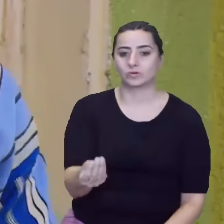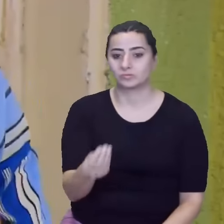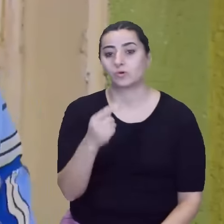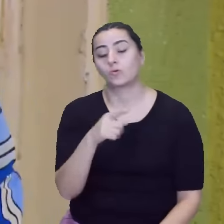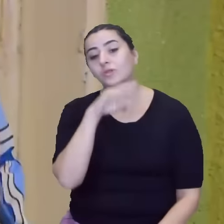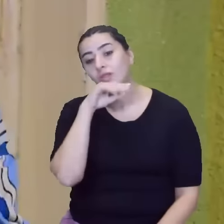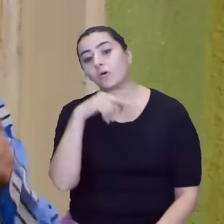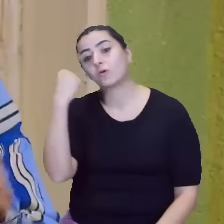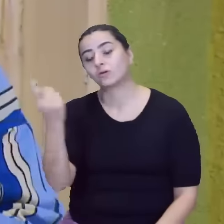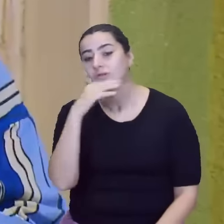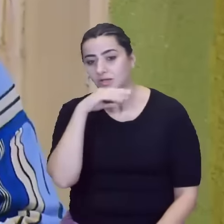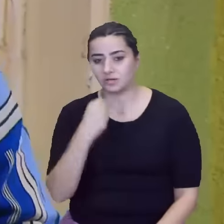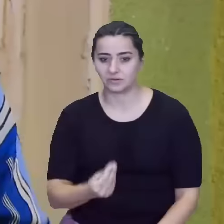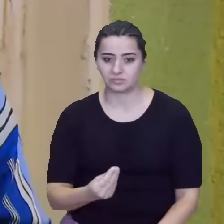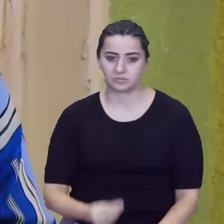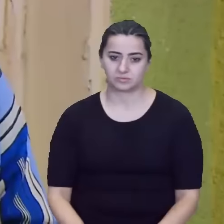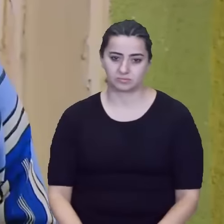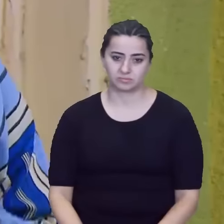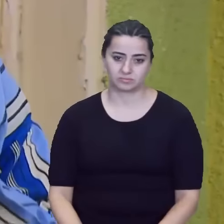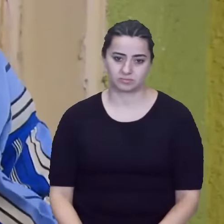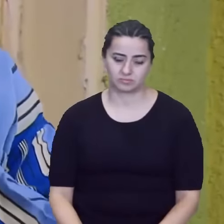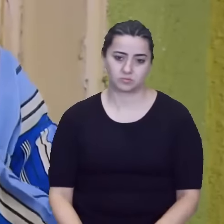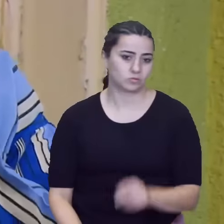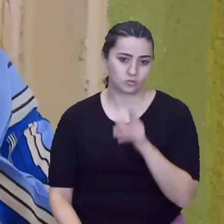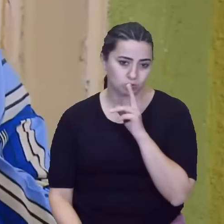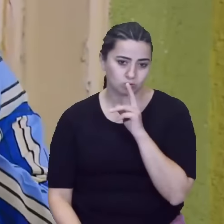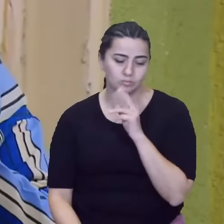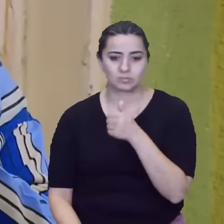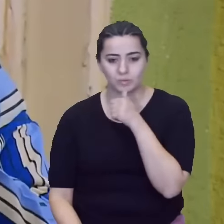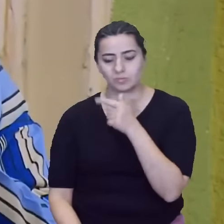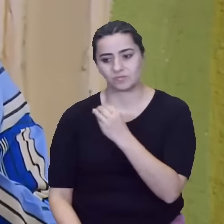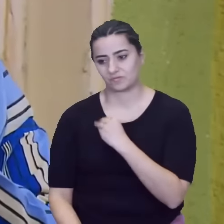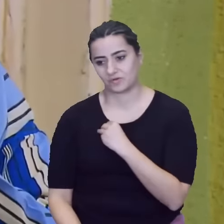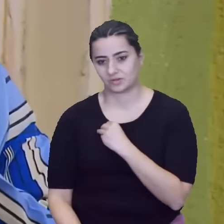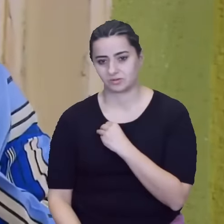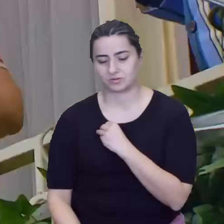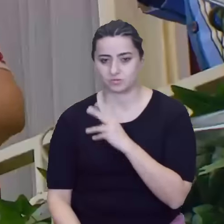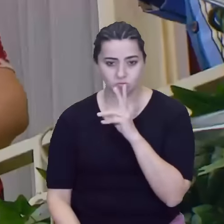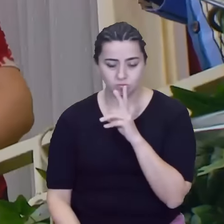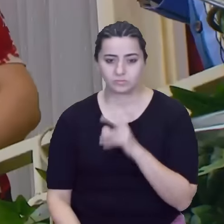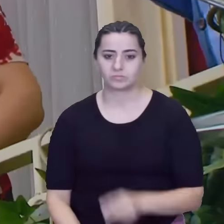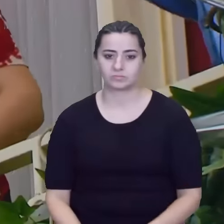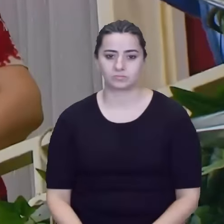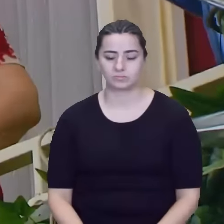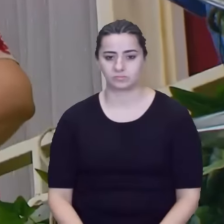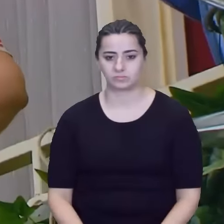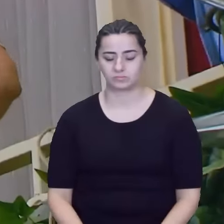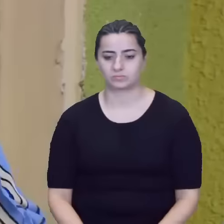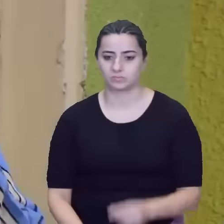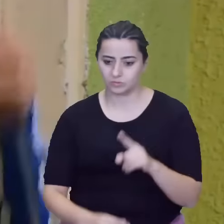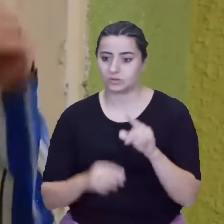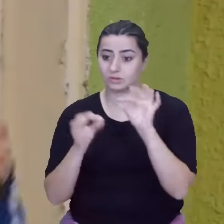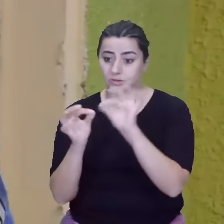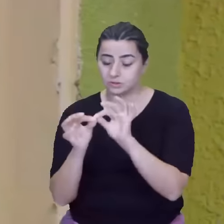vermiş. Onun dedesi de onun dedesi. Yani en son hani babam bunu bana verdi sonuçta yani, tamam mı? Bunu